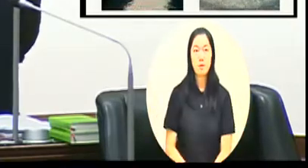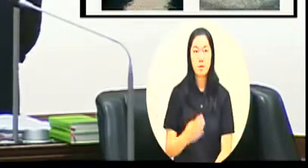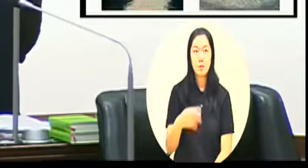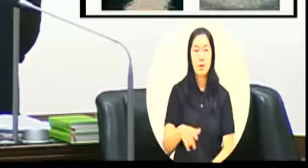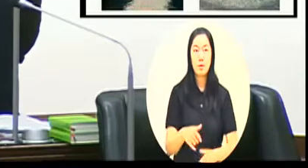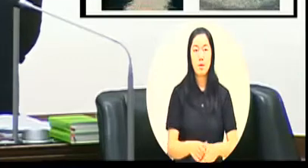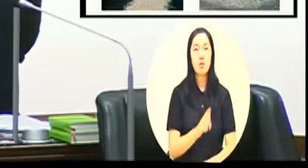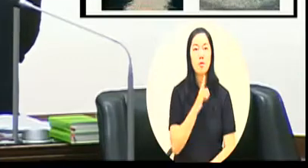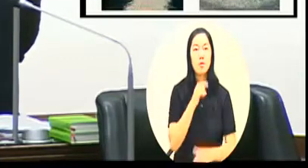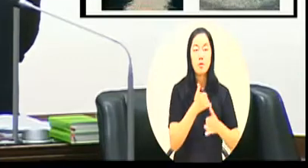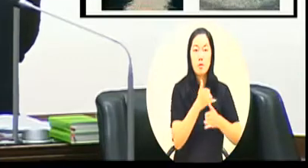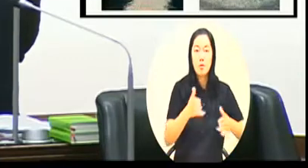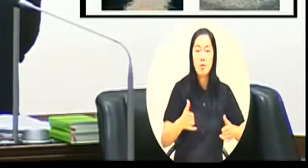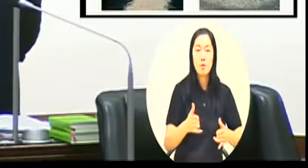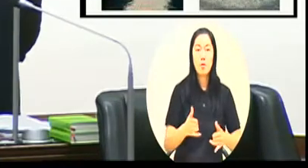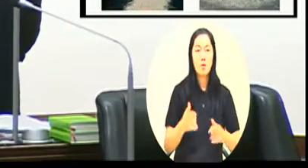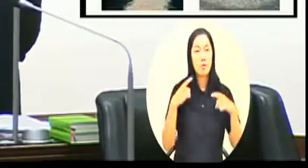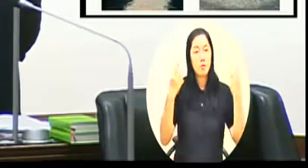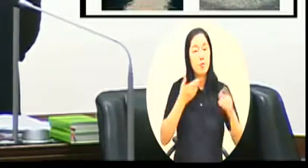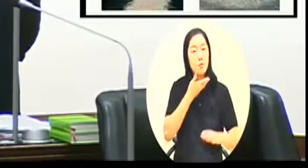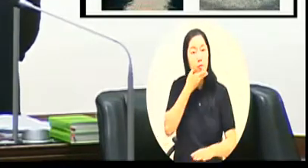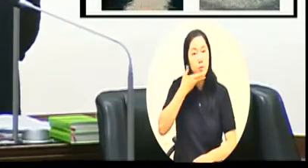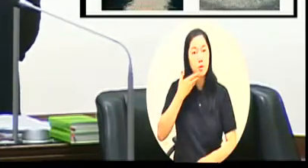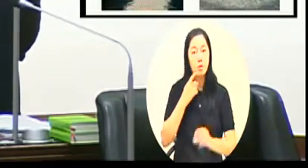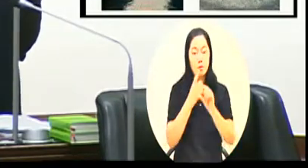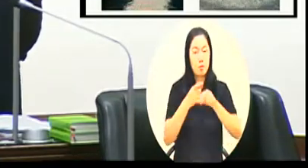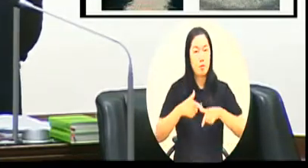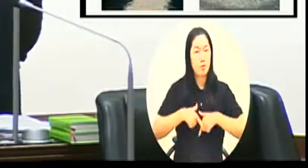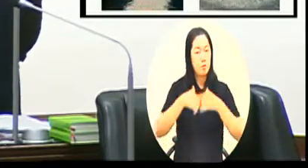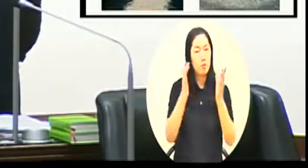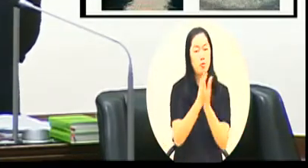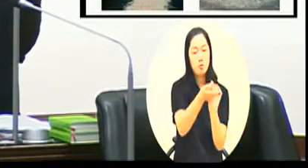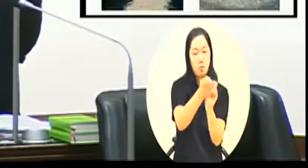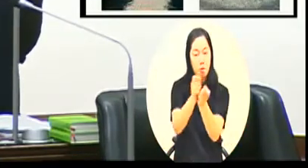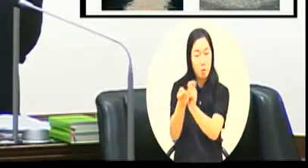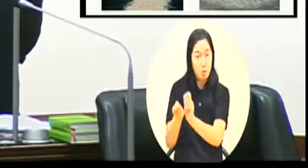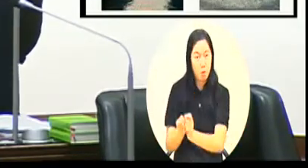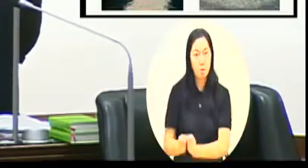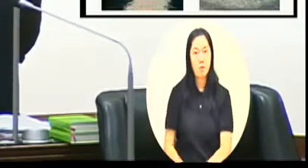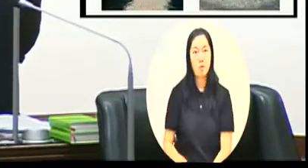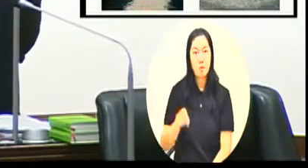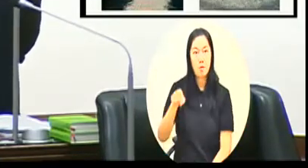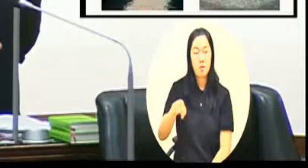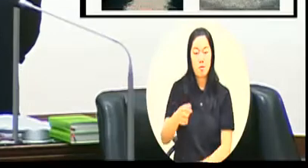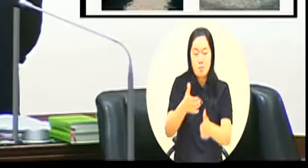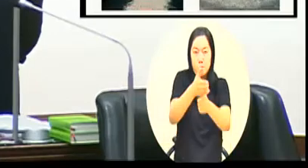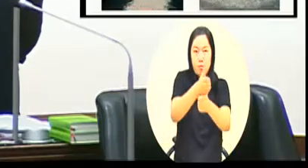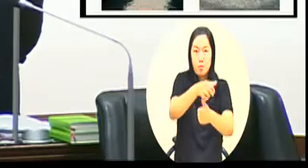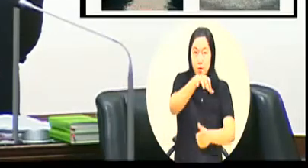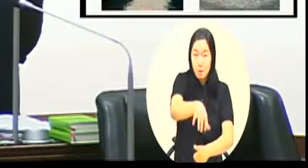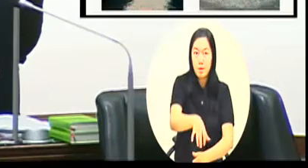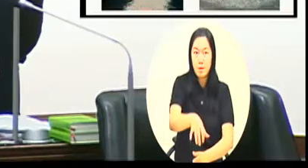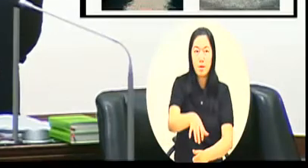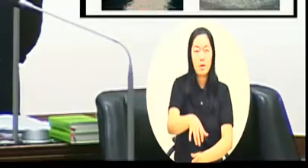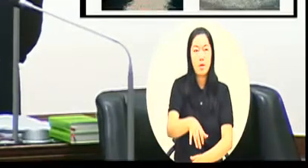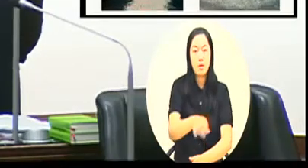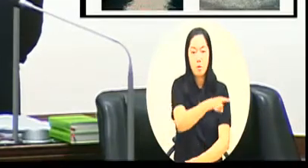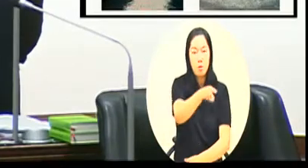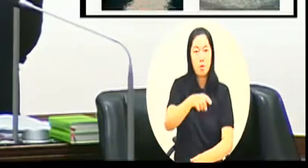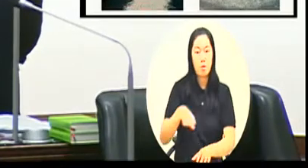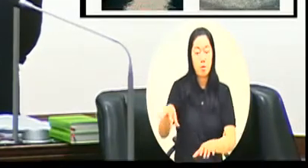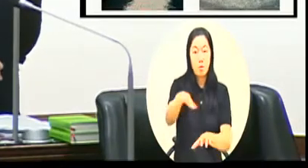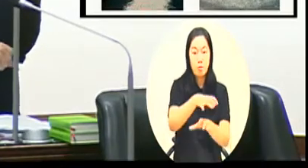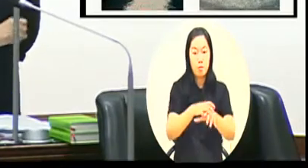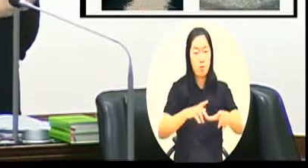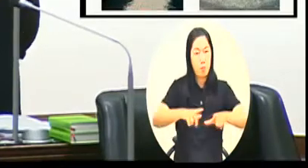民长青中心都在旁边。那我希望说这么样的一个寸土寸金黄金地点的一个公园